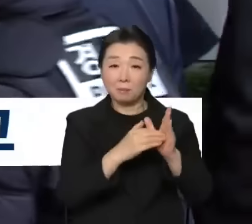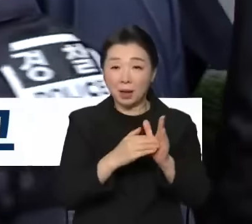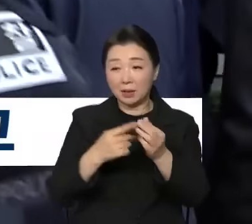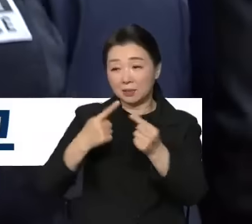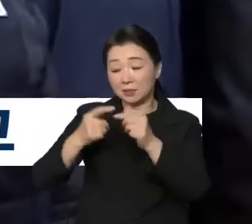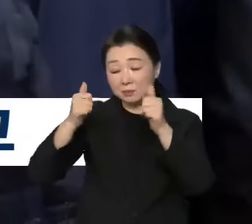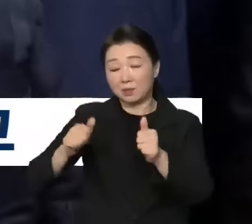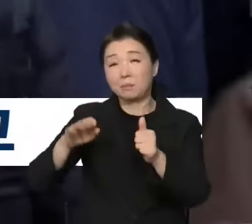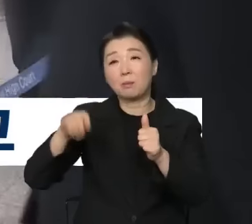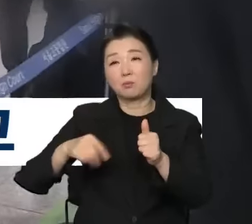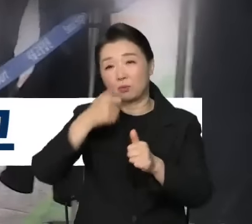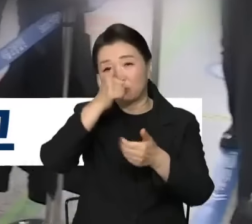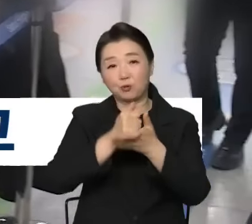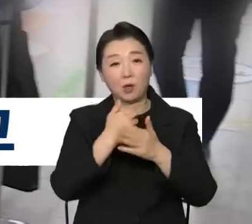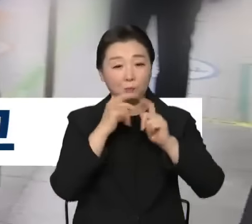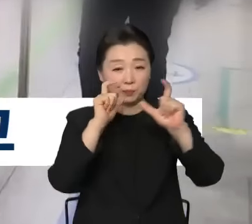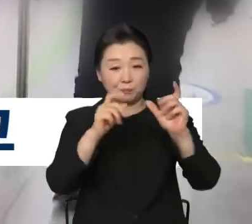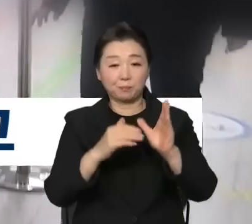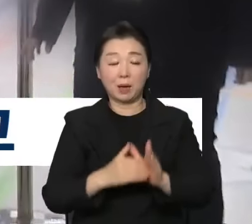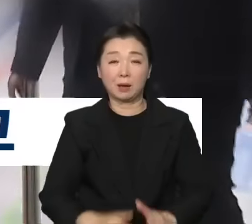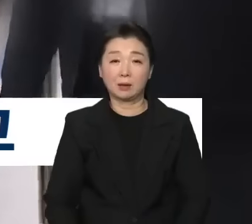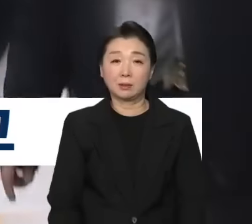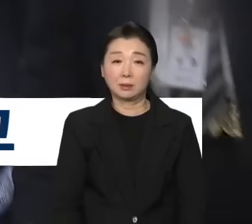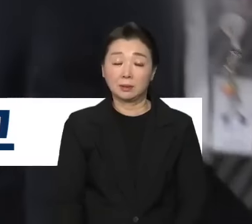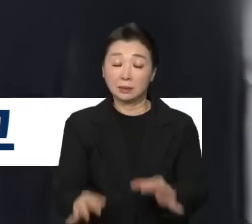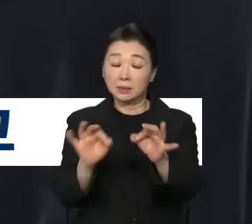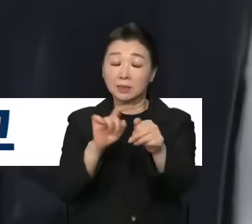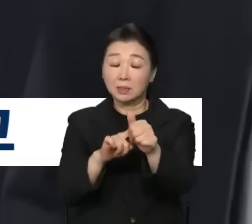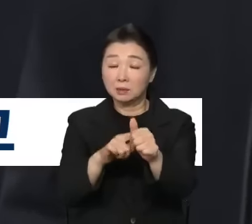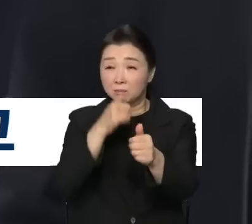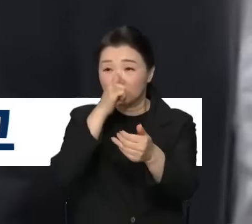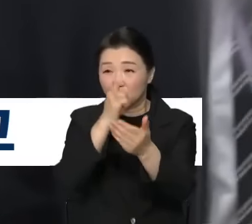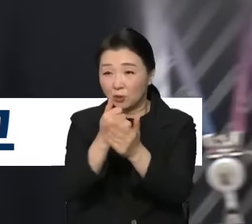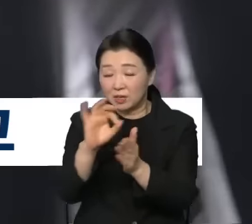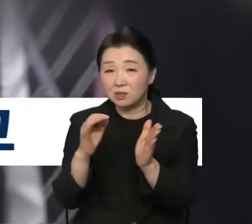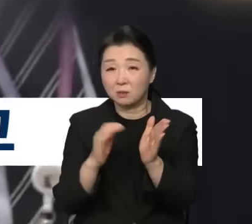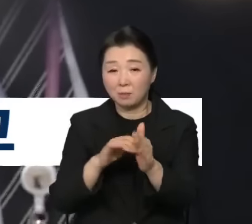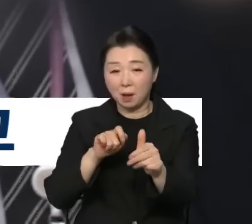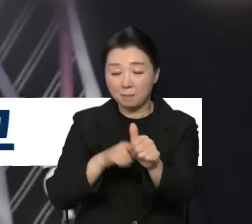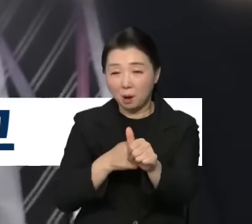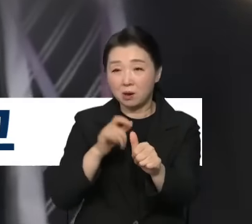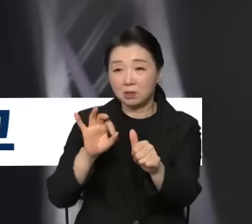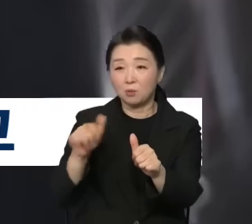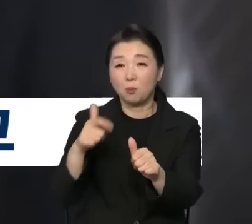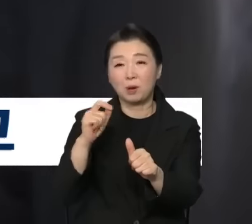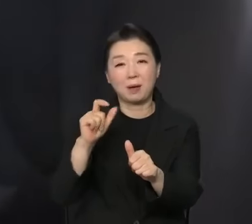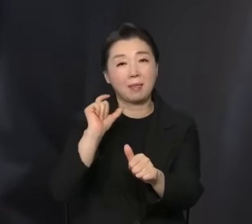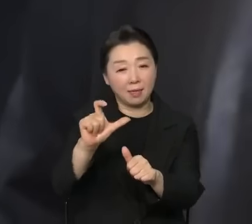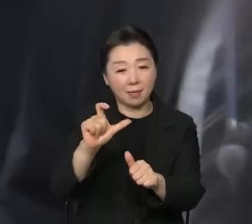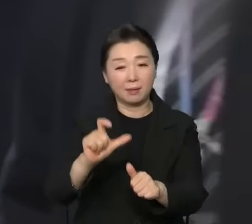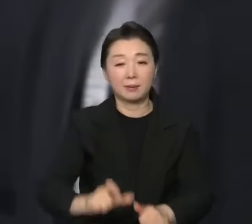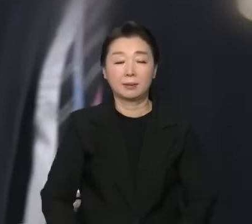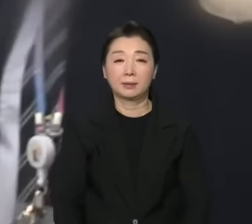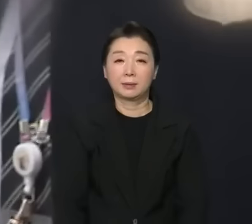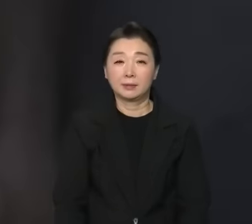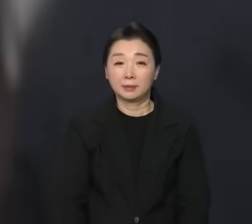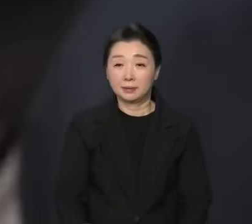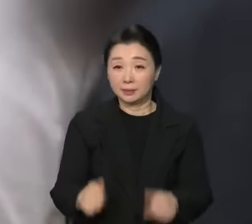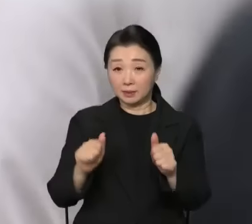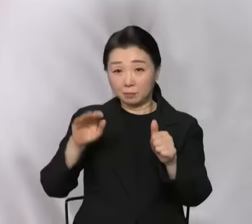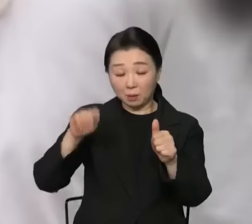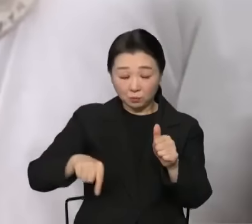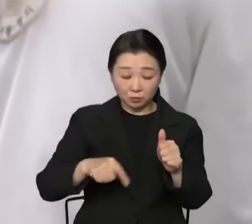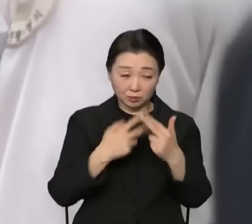무죄를 선고했습니다. 김 씨는 일부 위증 혐의가 인정돼 벌금 500만 원을 선고받았습니다. 재판부는 이